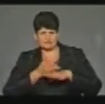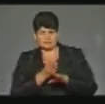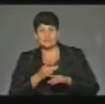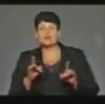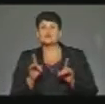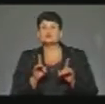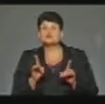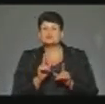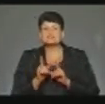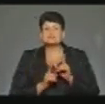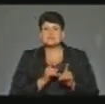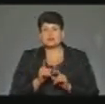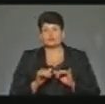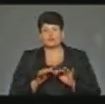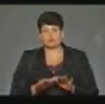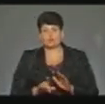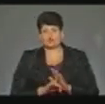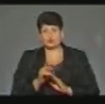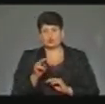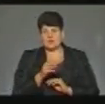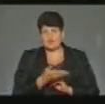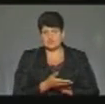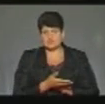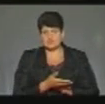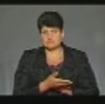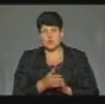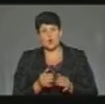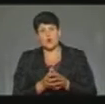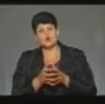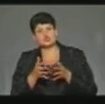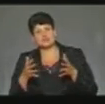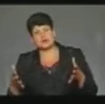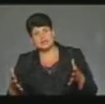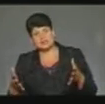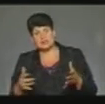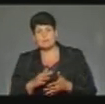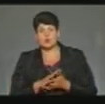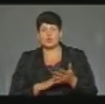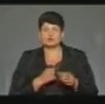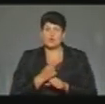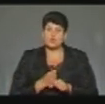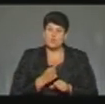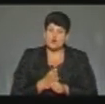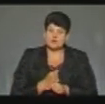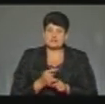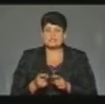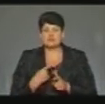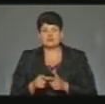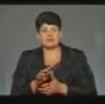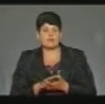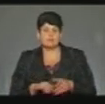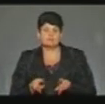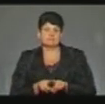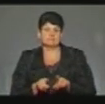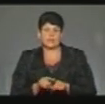змінилося у русі від початку травня? Чи розширили, чи продовжуються роботи, чи далі все, як було на